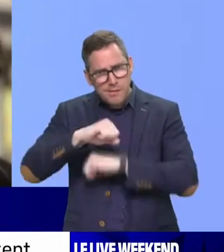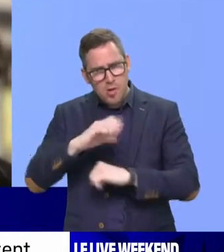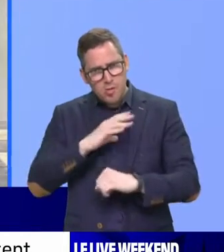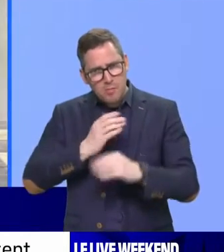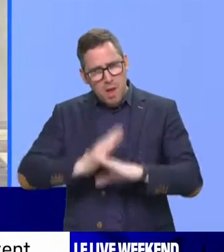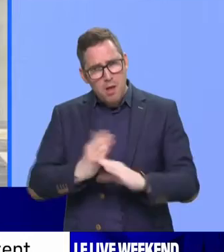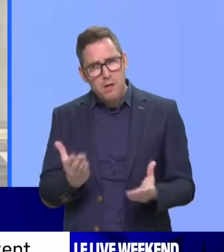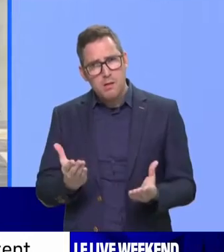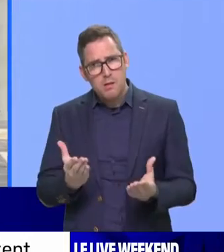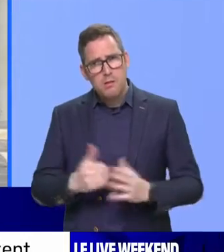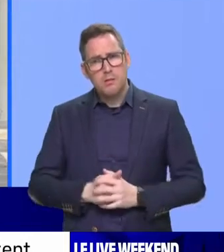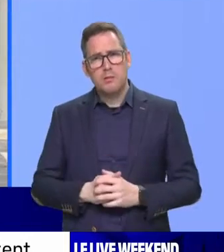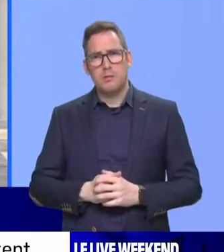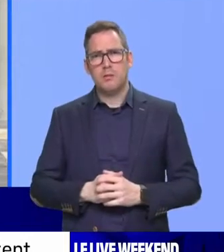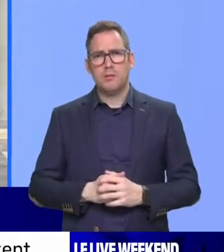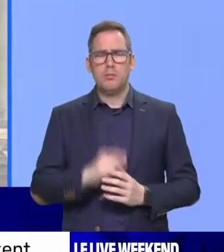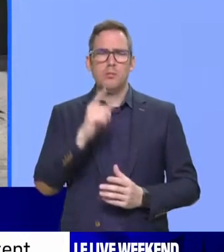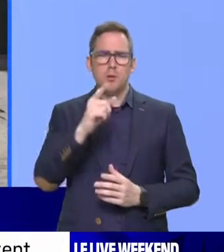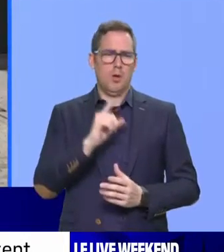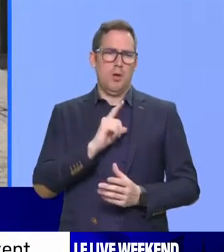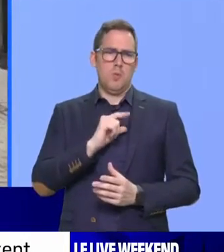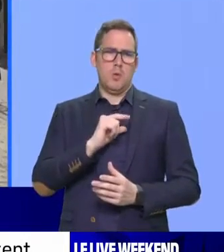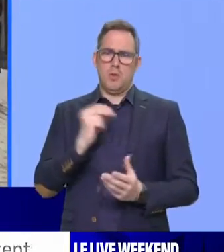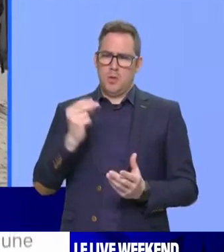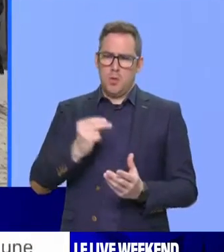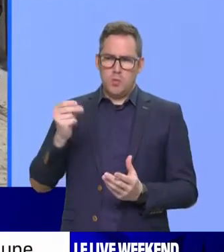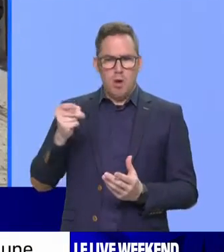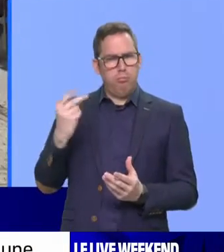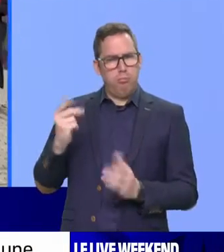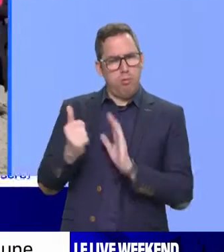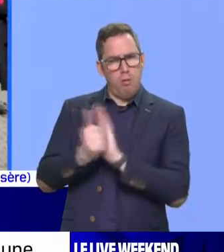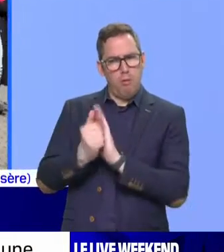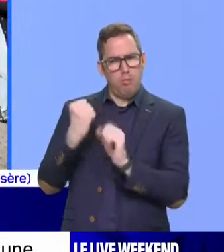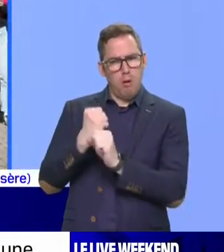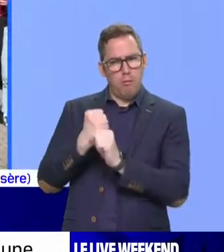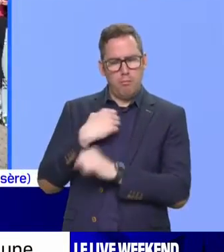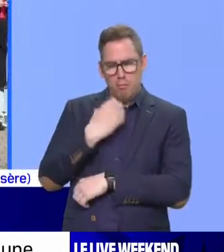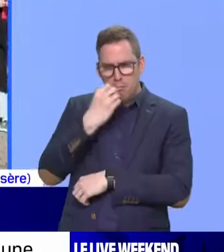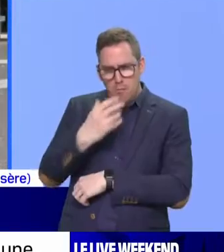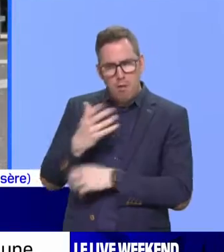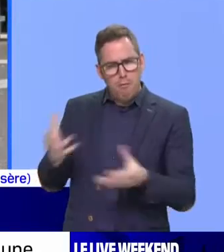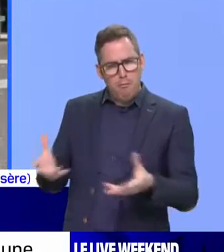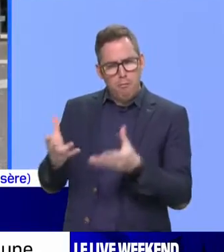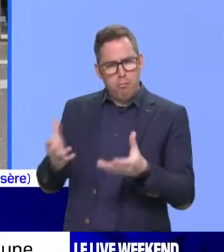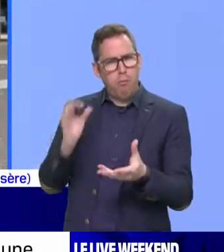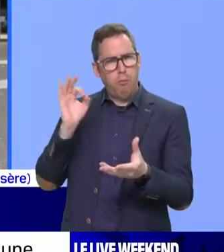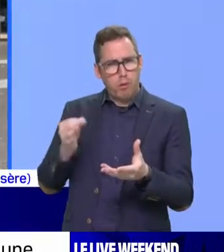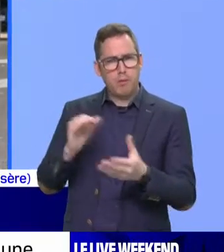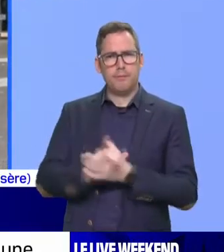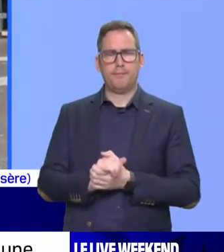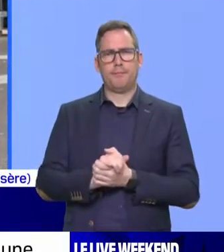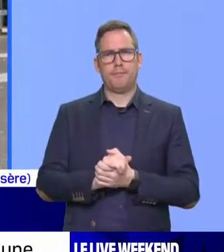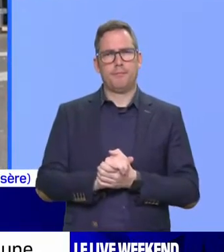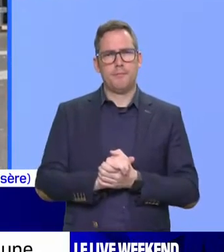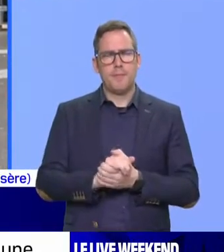enquête? Côté police nationale, elle fait son travail et je ne doute pas qu'elle finira d'aboutir. Mais si vous voulez,